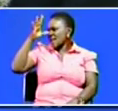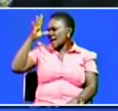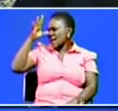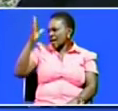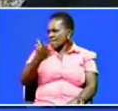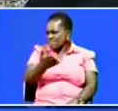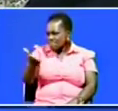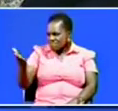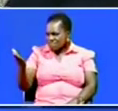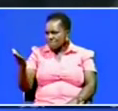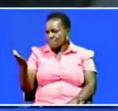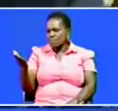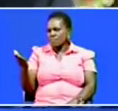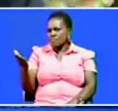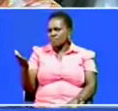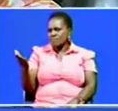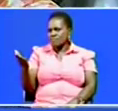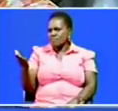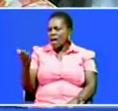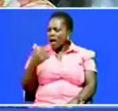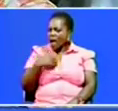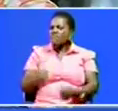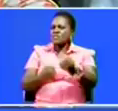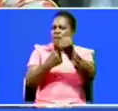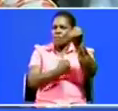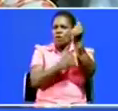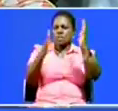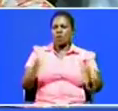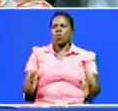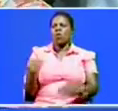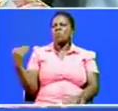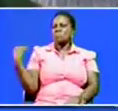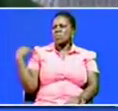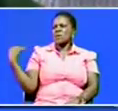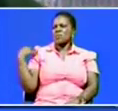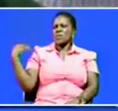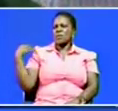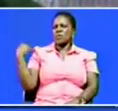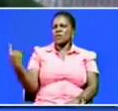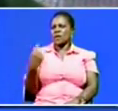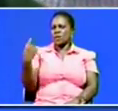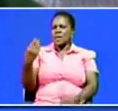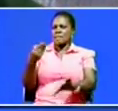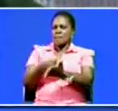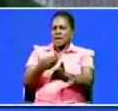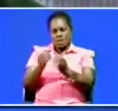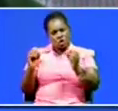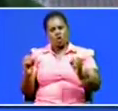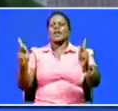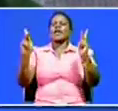nyinyi. Hawana watu, ni kusumbua tu nyinyi. Kama ni pesa sawa